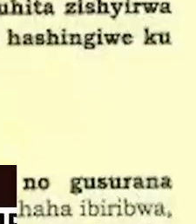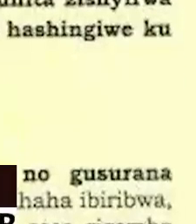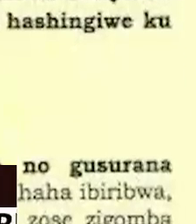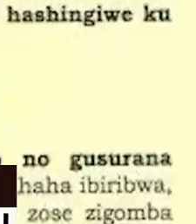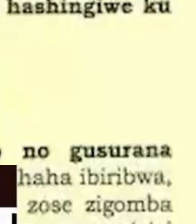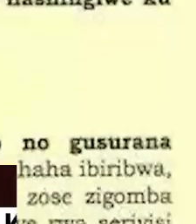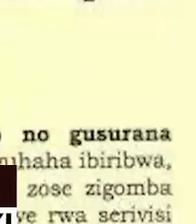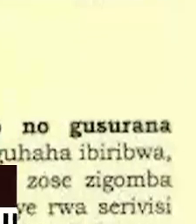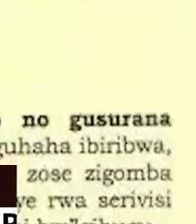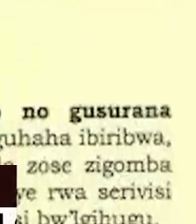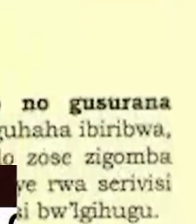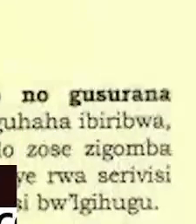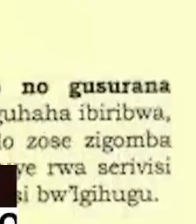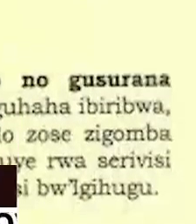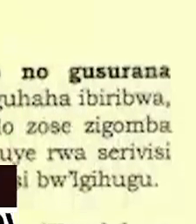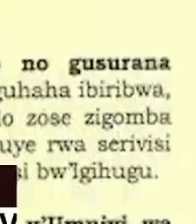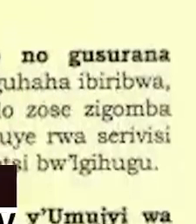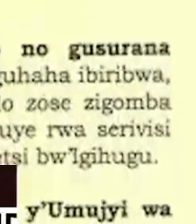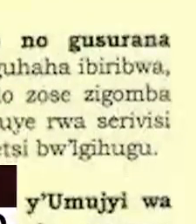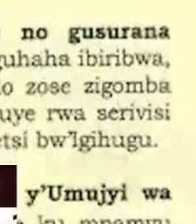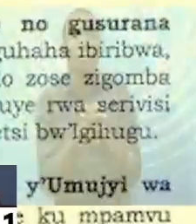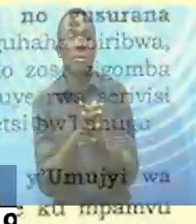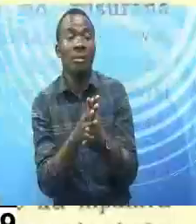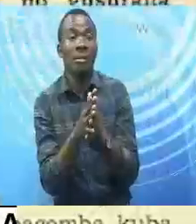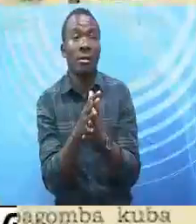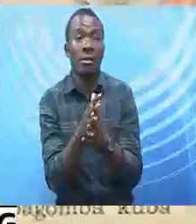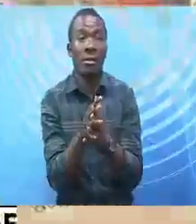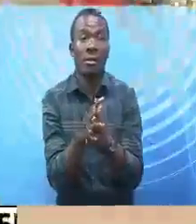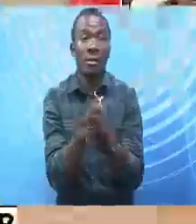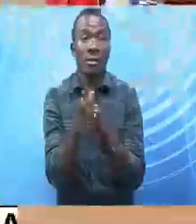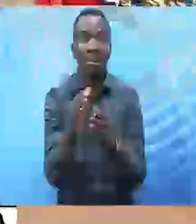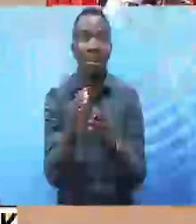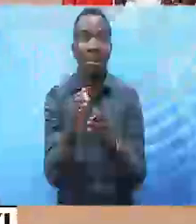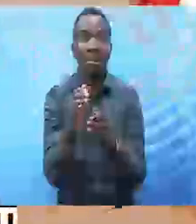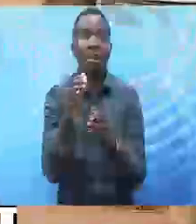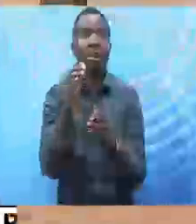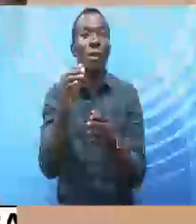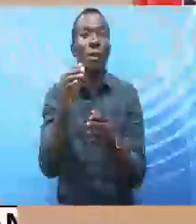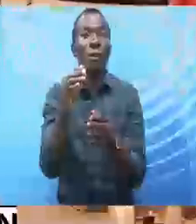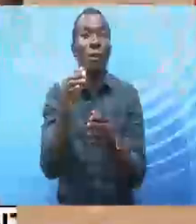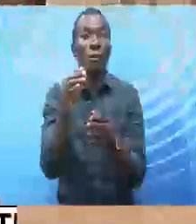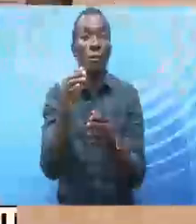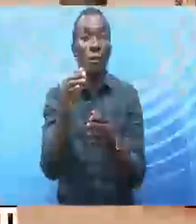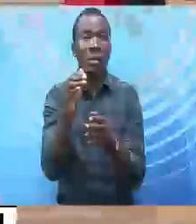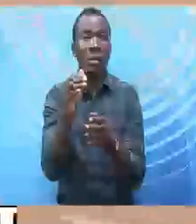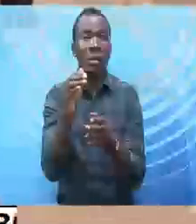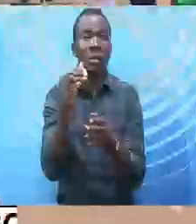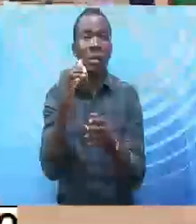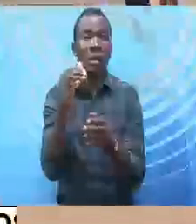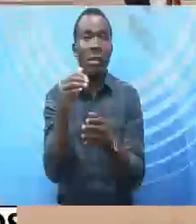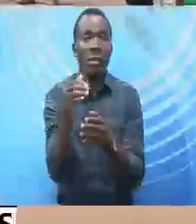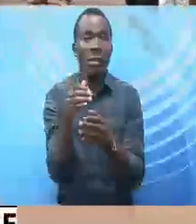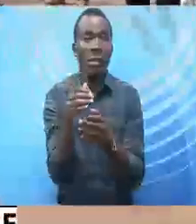Kigali baciye iz'ubusamo ibyashoboraga gushyira ubuzima bwabo mu kaga nyuma yaho kandi iyo hafatwaga umwanzuro wo gusubika